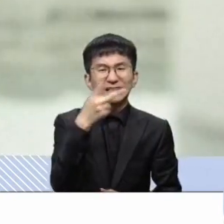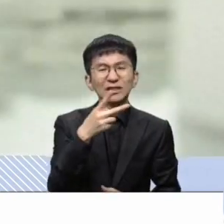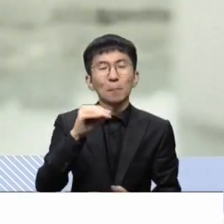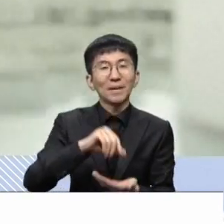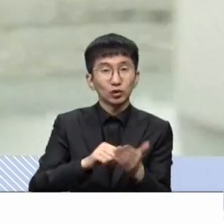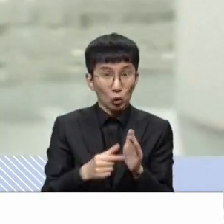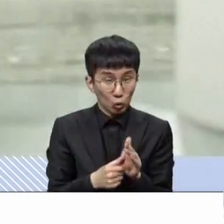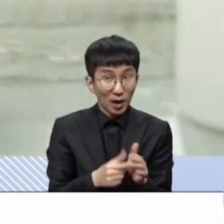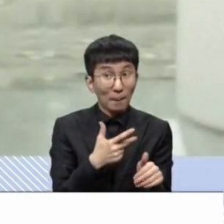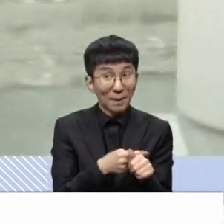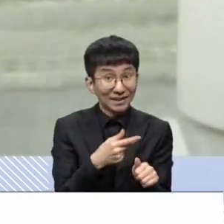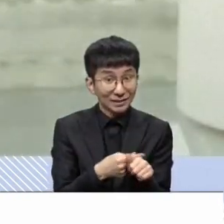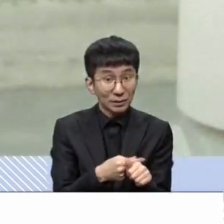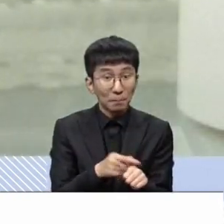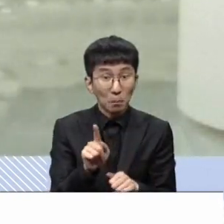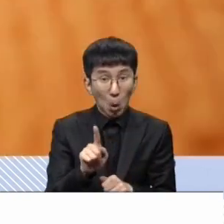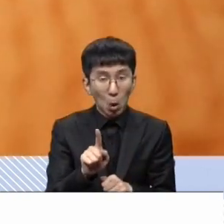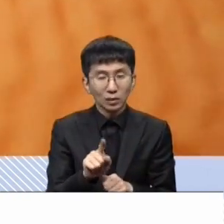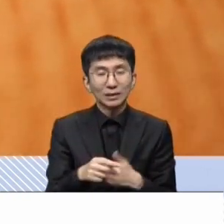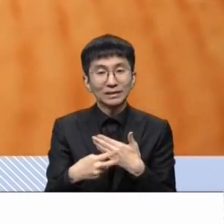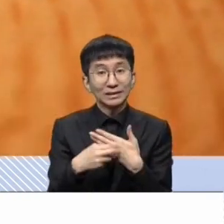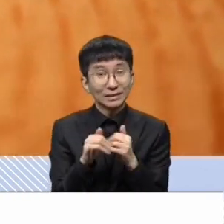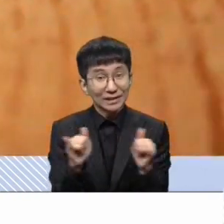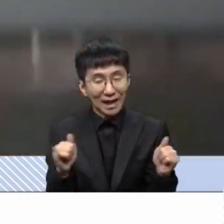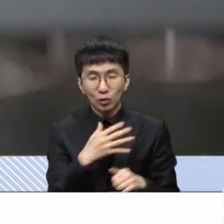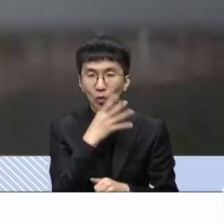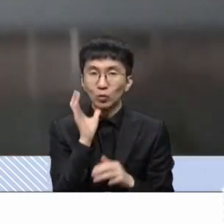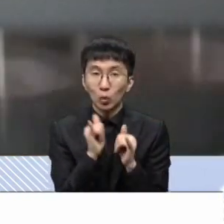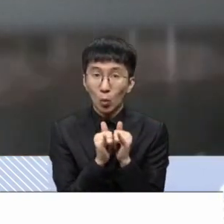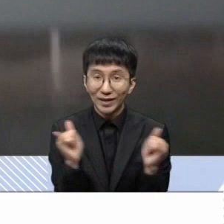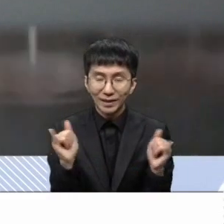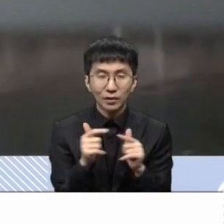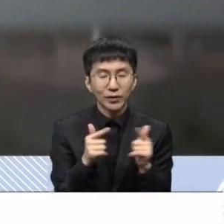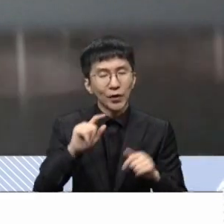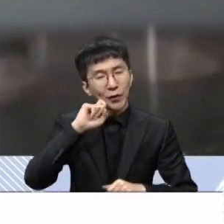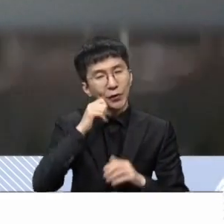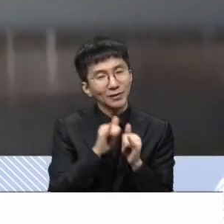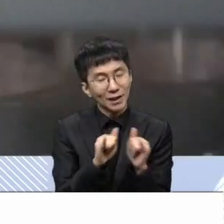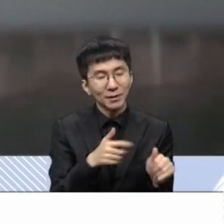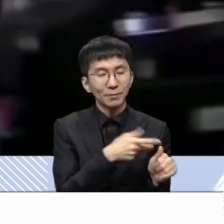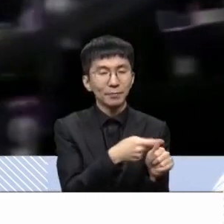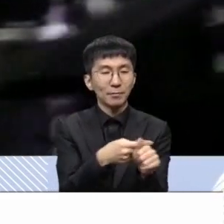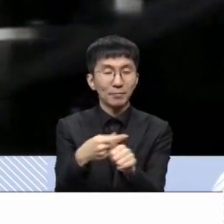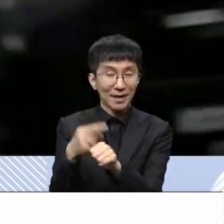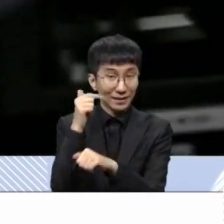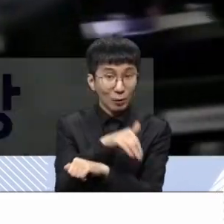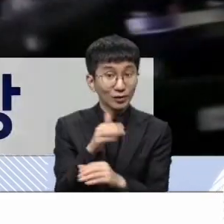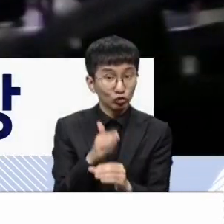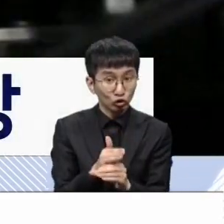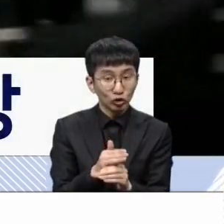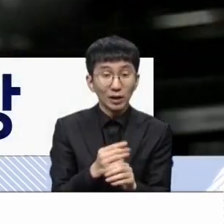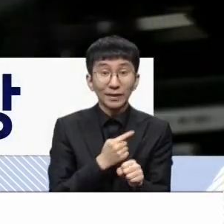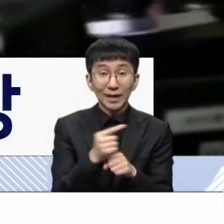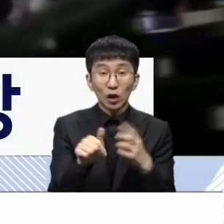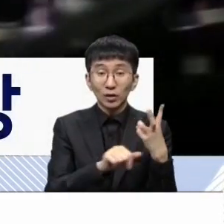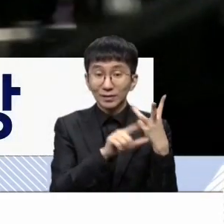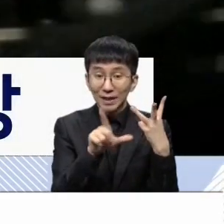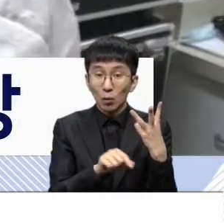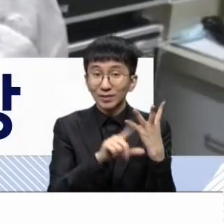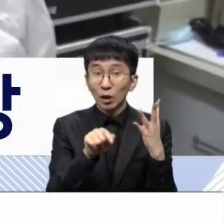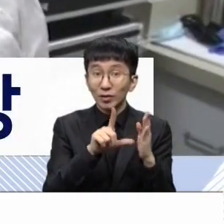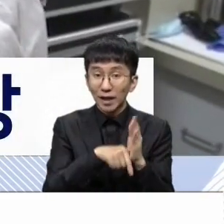명분의 백신은 일선 의료진과 노약자 등 취약계층에 먼저 접종하고요. 내년 3, 4월에는